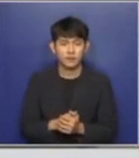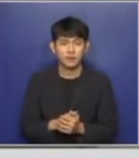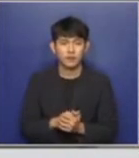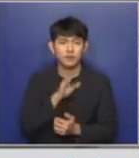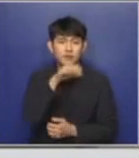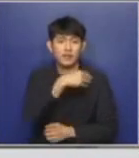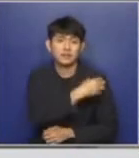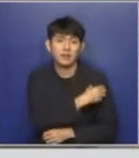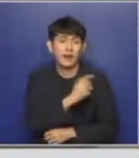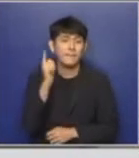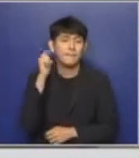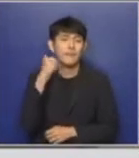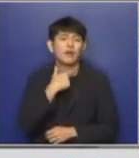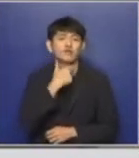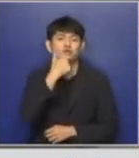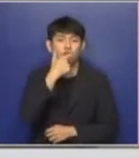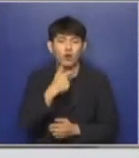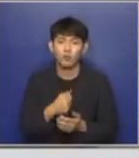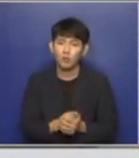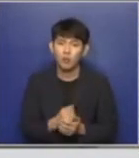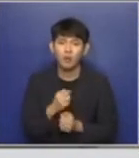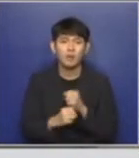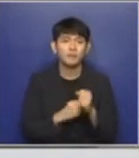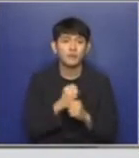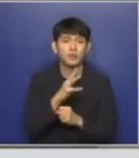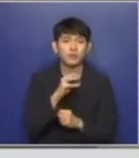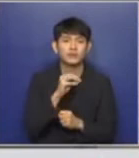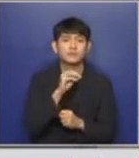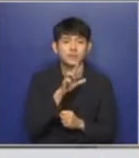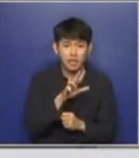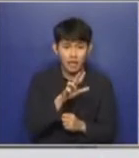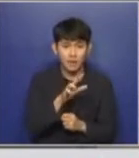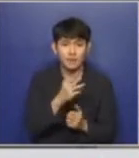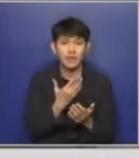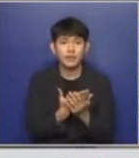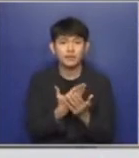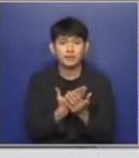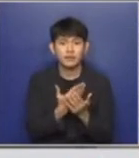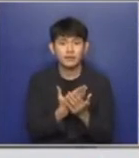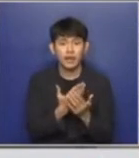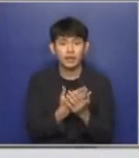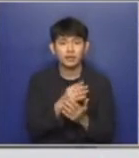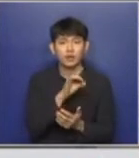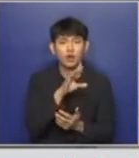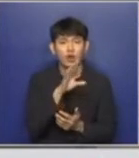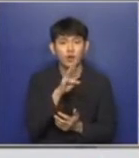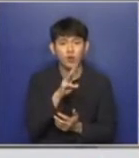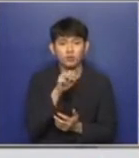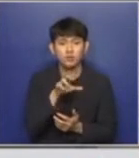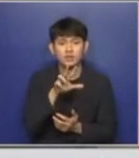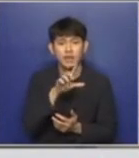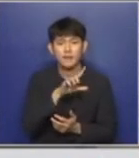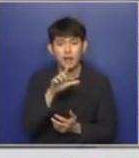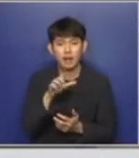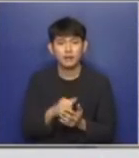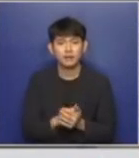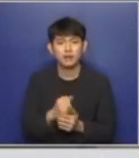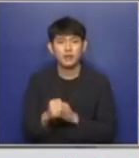วนี้หนักหน่อยนะครับปี2563ได้รับงบประมาณ 106.3 ล้าน